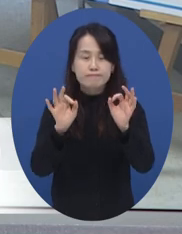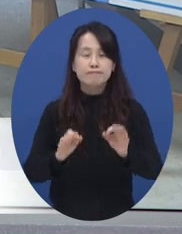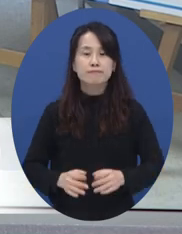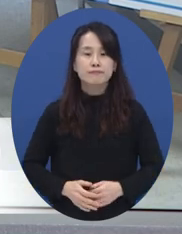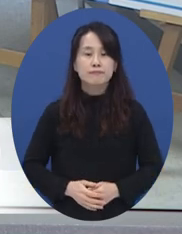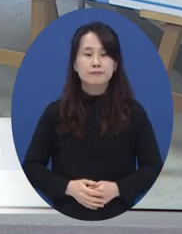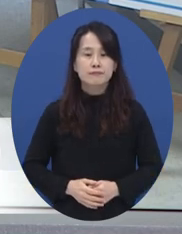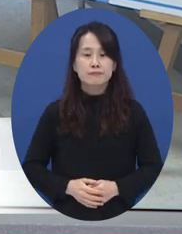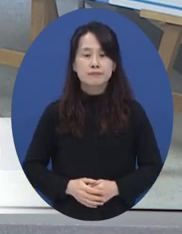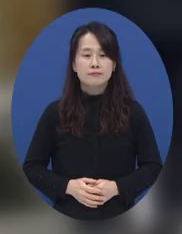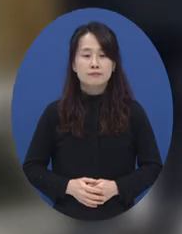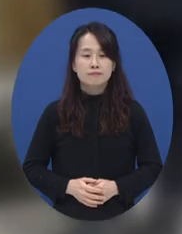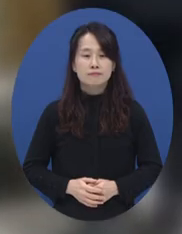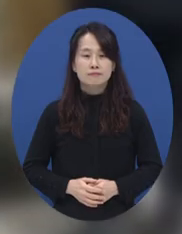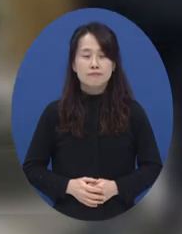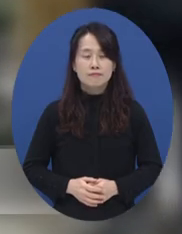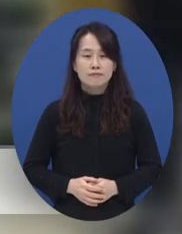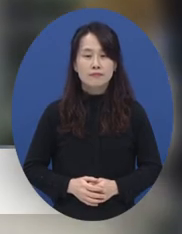보시죠